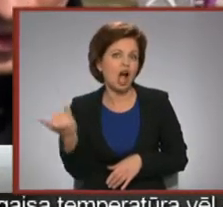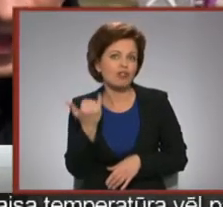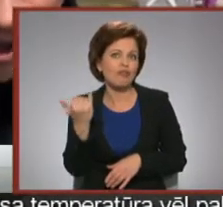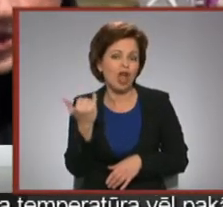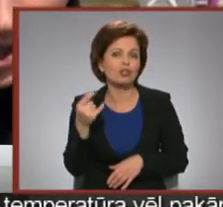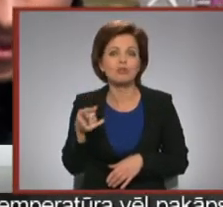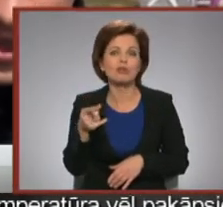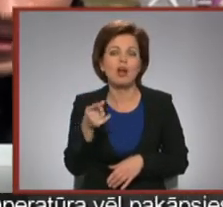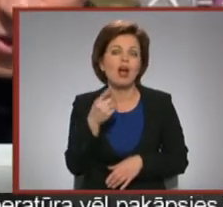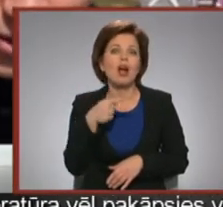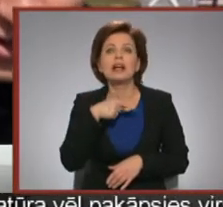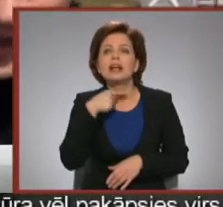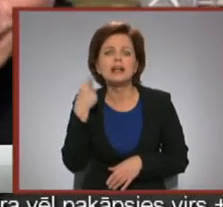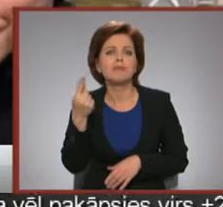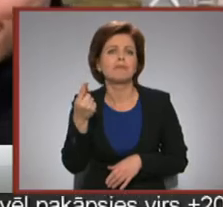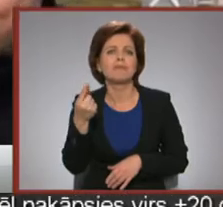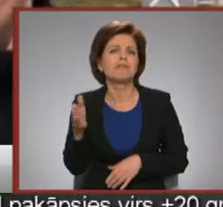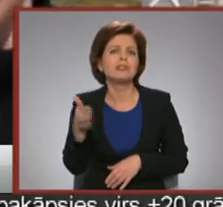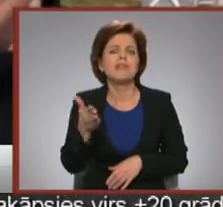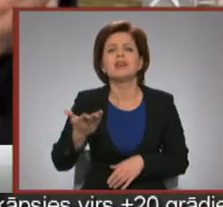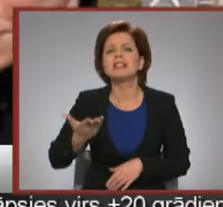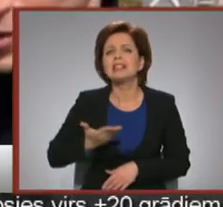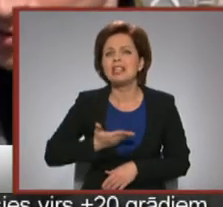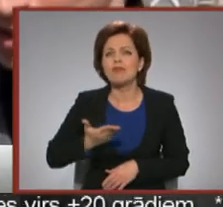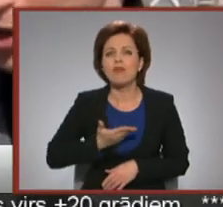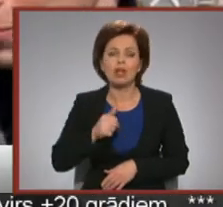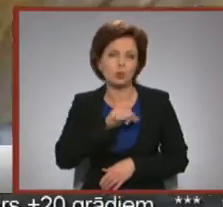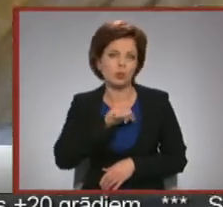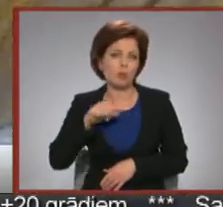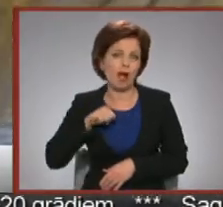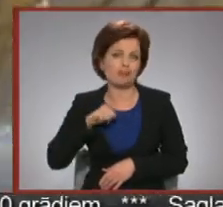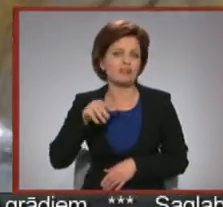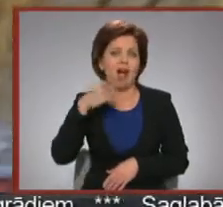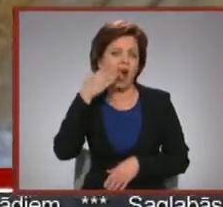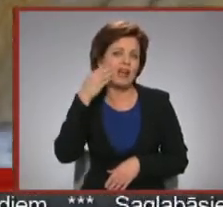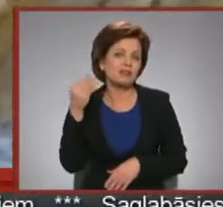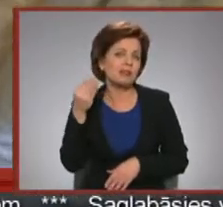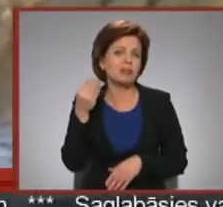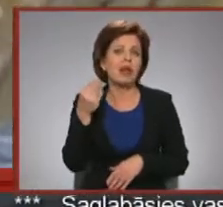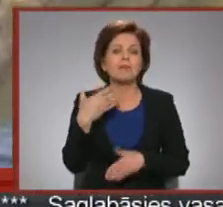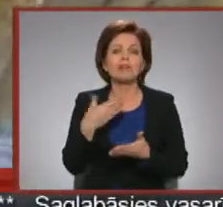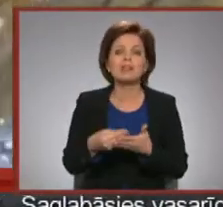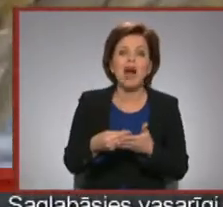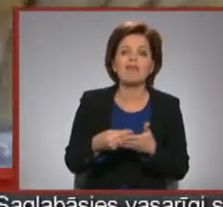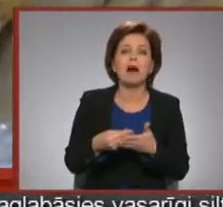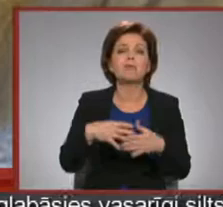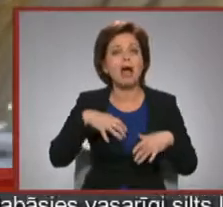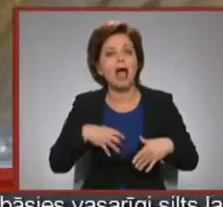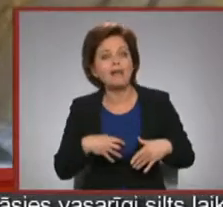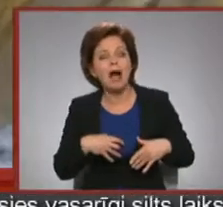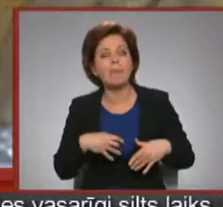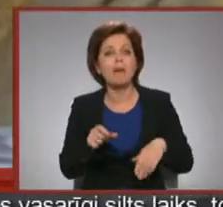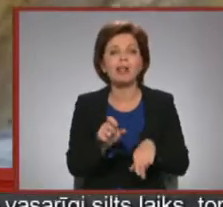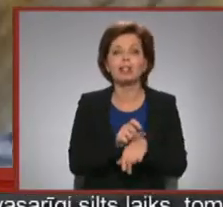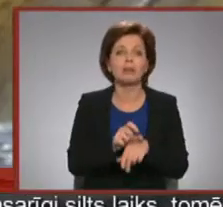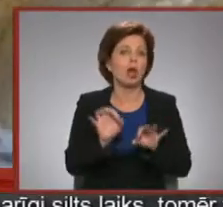radība tik ļoti grib dzīvot, tad ir tā, ka tad tu pats vari aizmirst arī par savām likstām nedienām visu pārējo. Tiešām